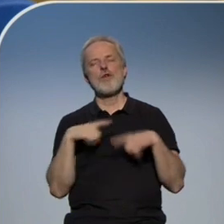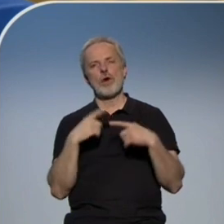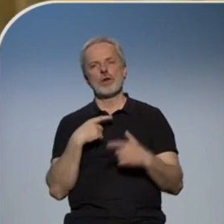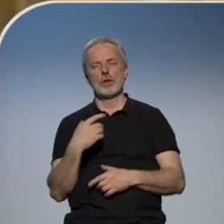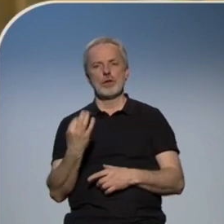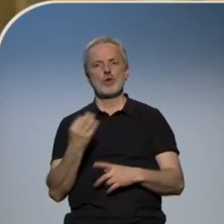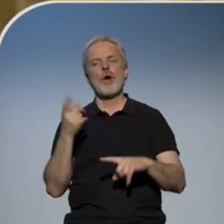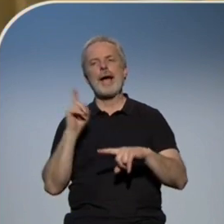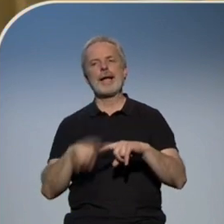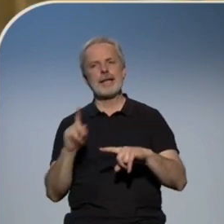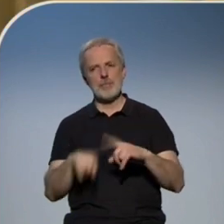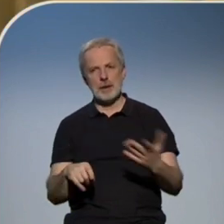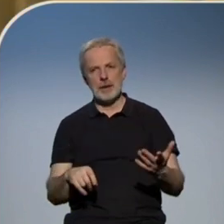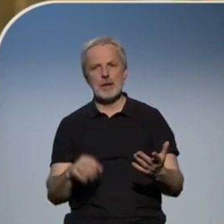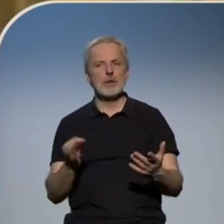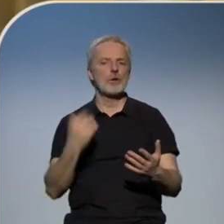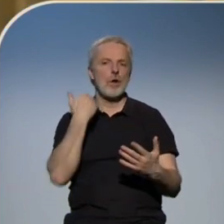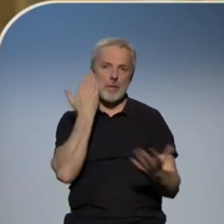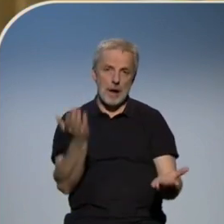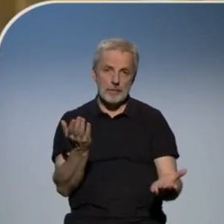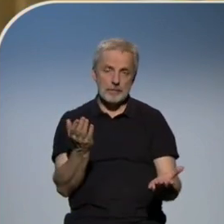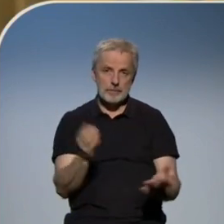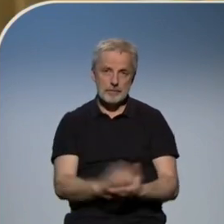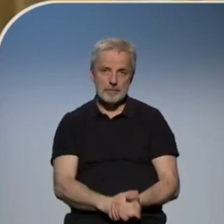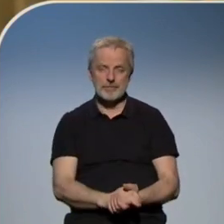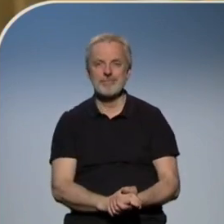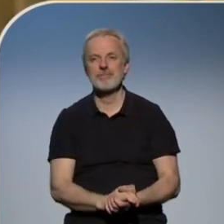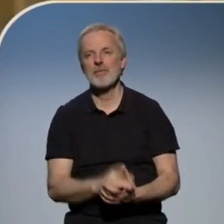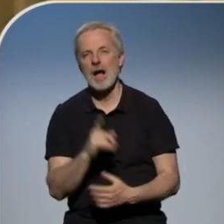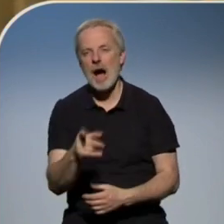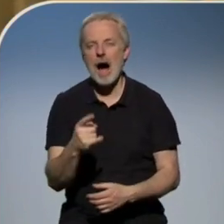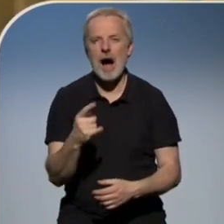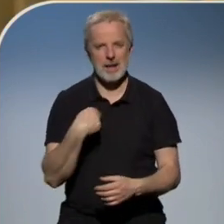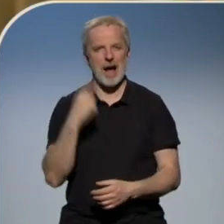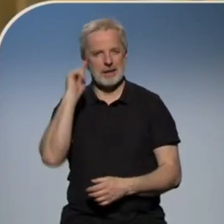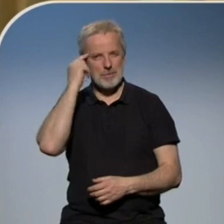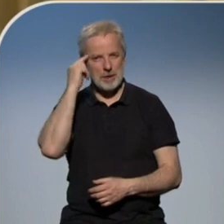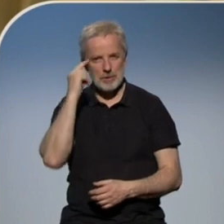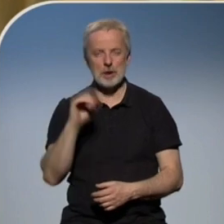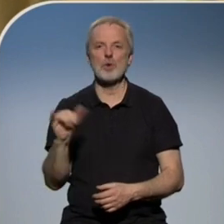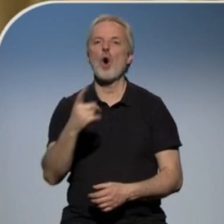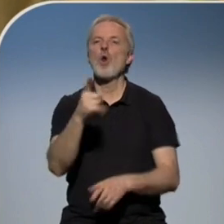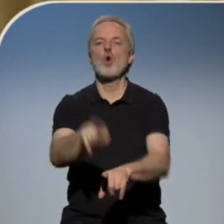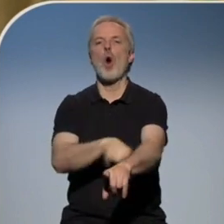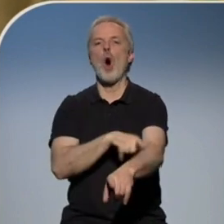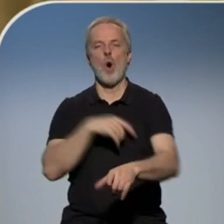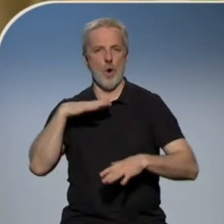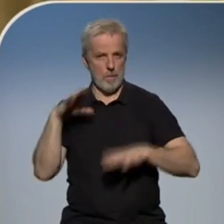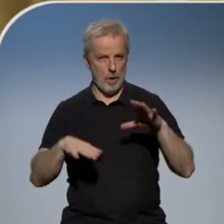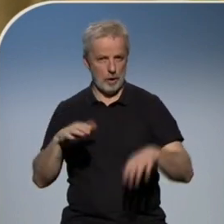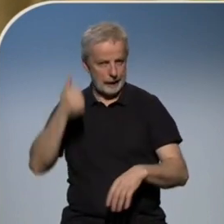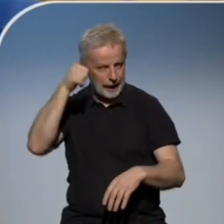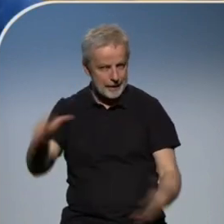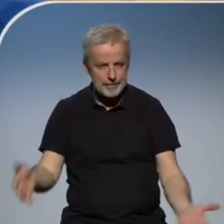dát si vínko a zapřemýšlet nad sebou, to moc neděláme. No. Teď mě napadl ještě na takový opačný extrém, jako když budu úplně tak jako dlouho v pohodě. Mm-hmm. Není to taky